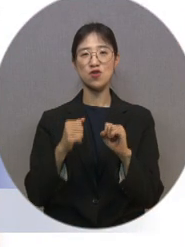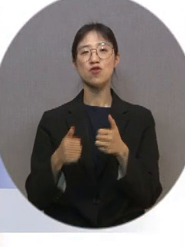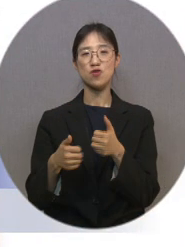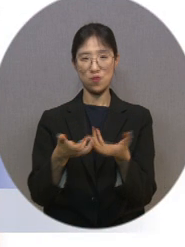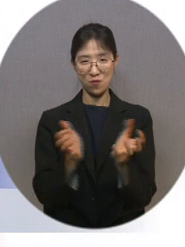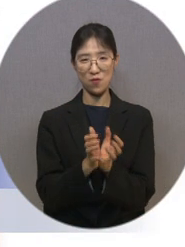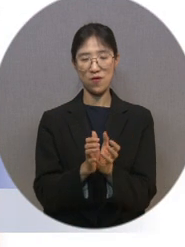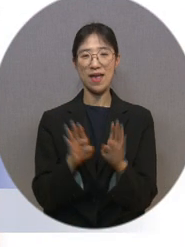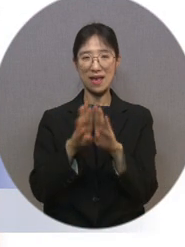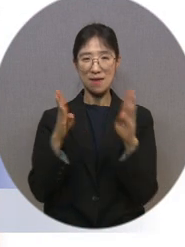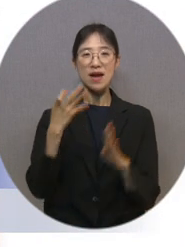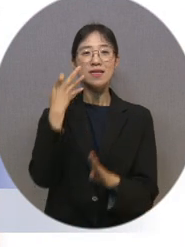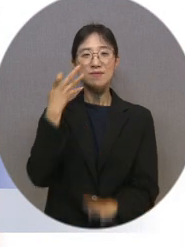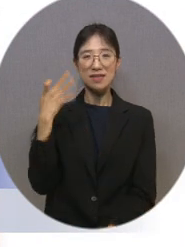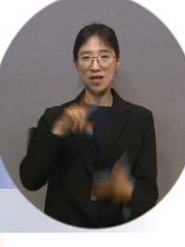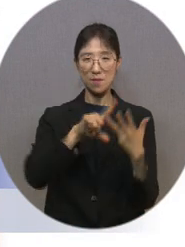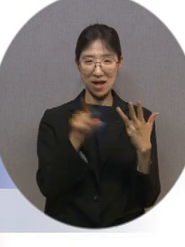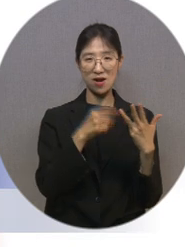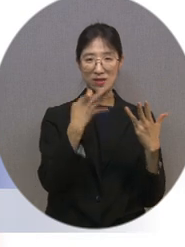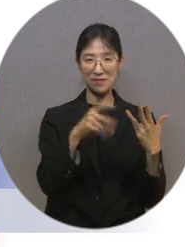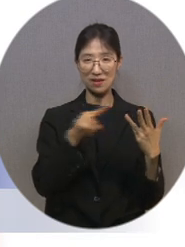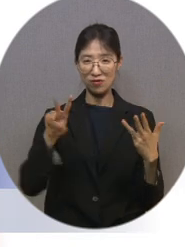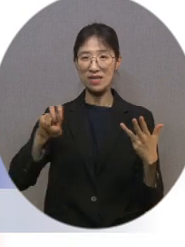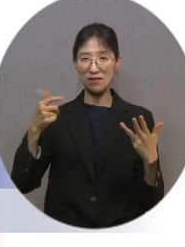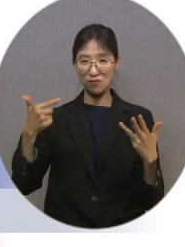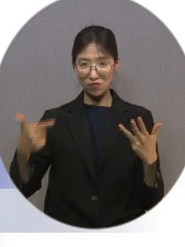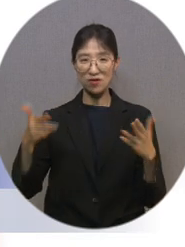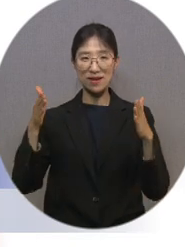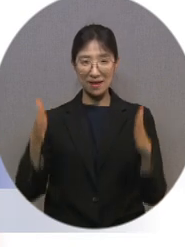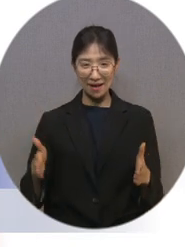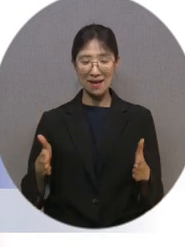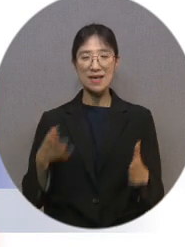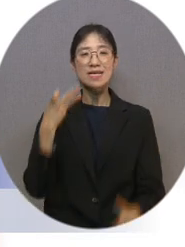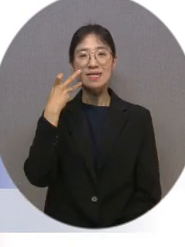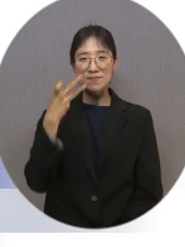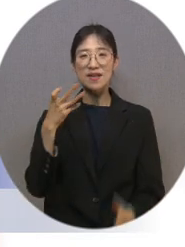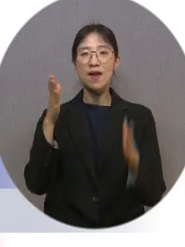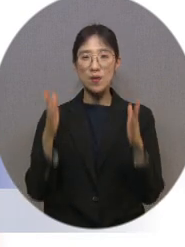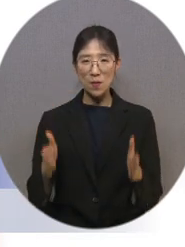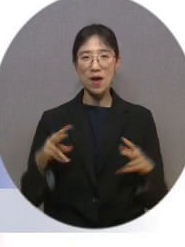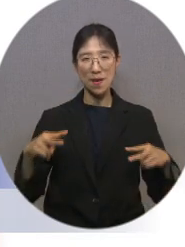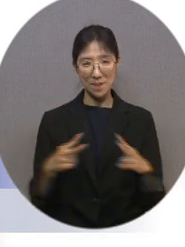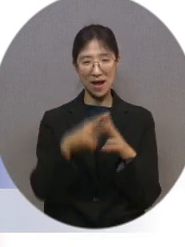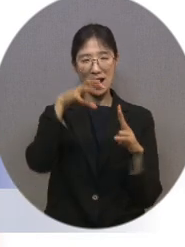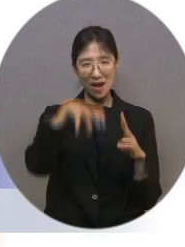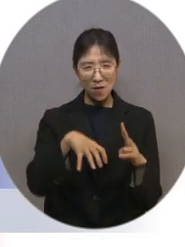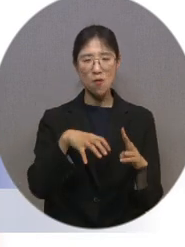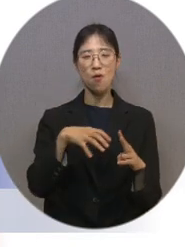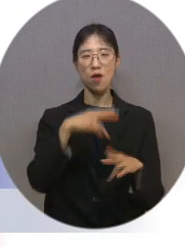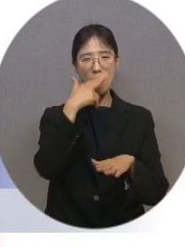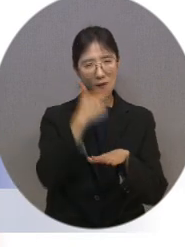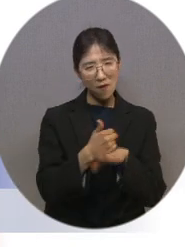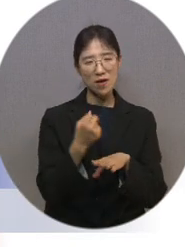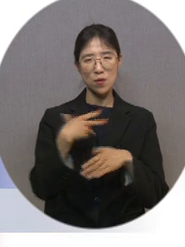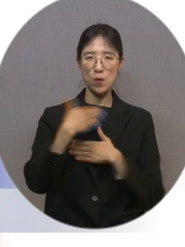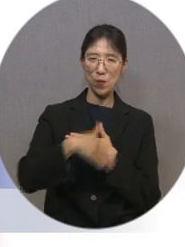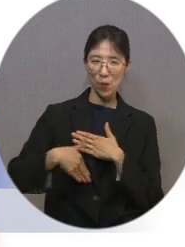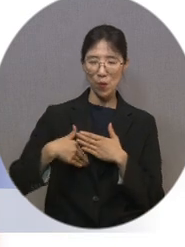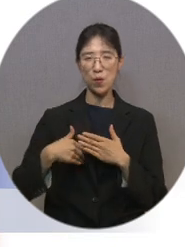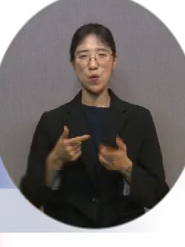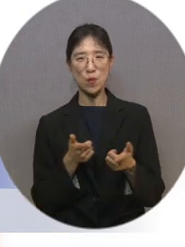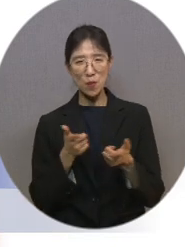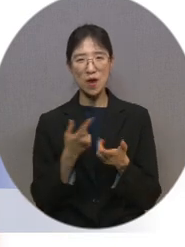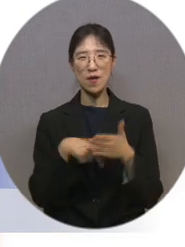전인 8월 14일부터 26일까지 13일간 파리에서 현지 적응과 컨디션 조절을